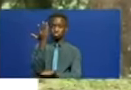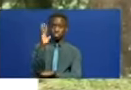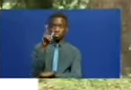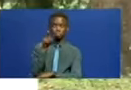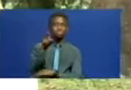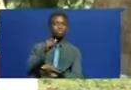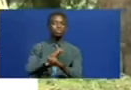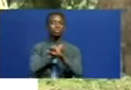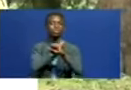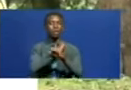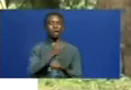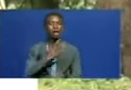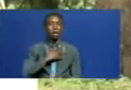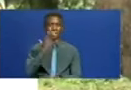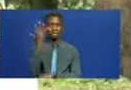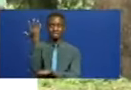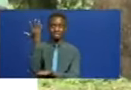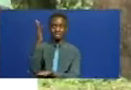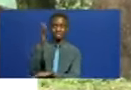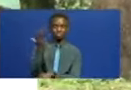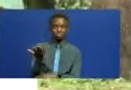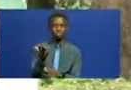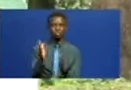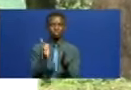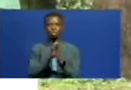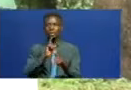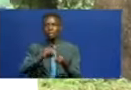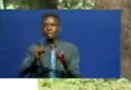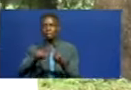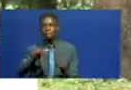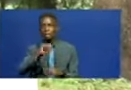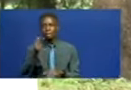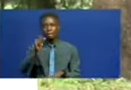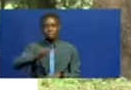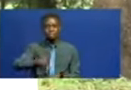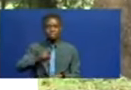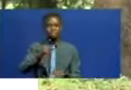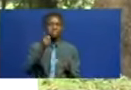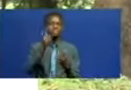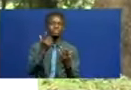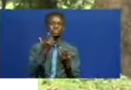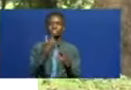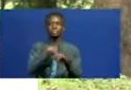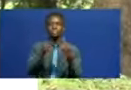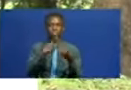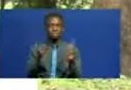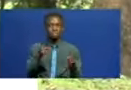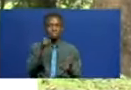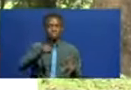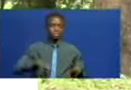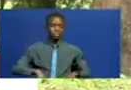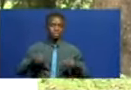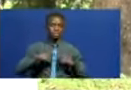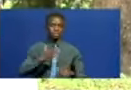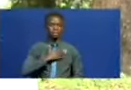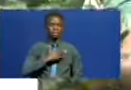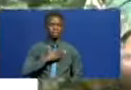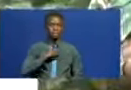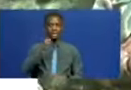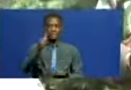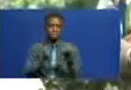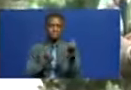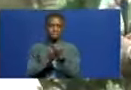miti na mimea ingine tofauti. Na hii ndio maisha. Hii ndio inasupport maisha